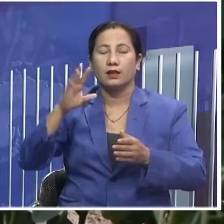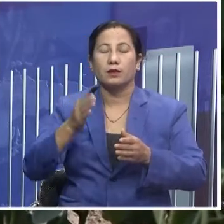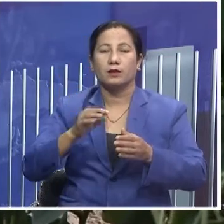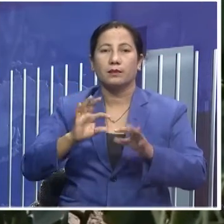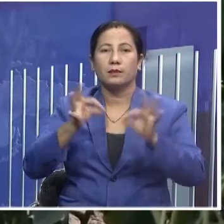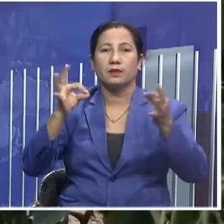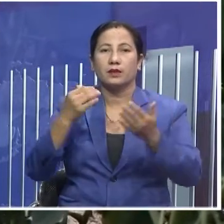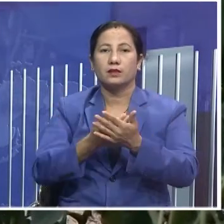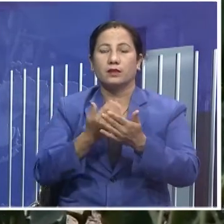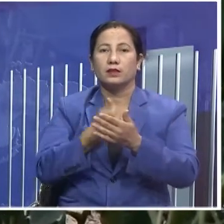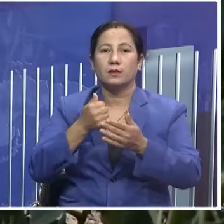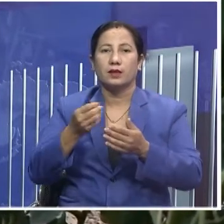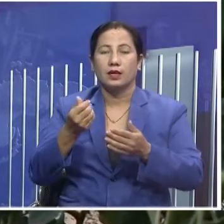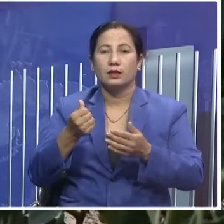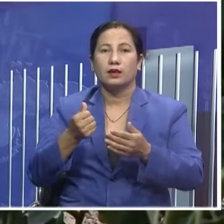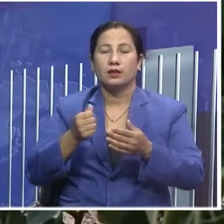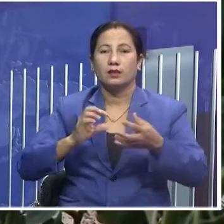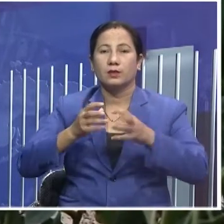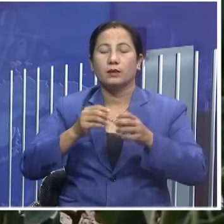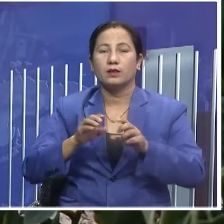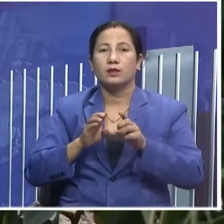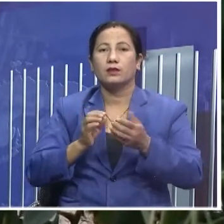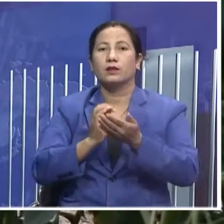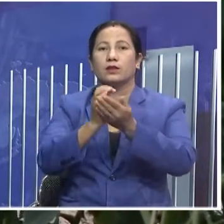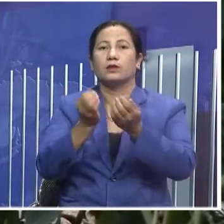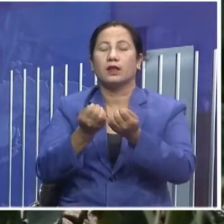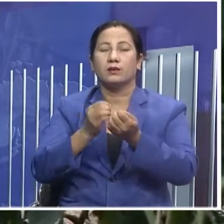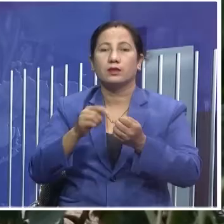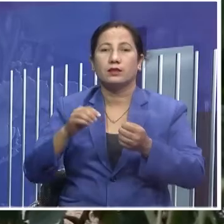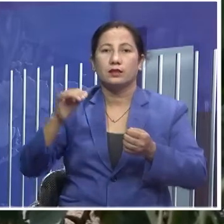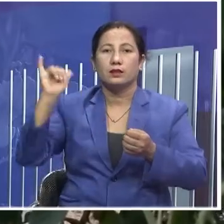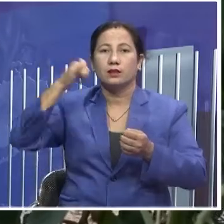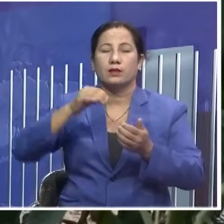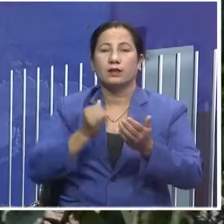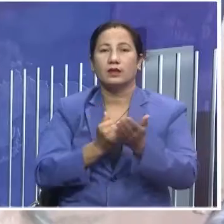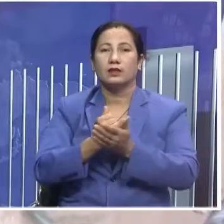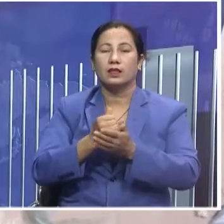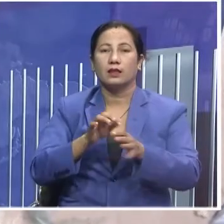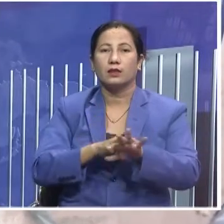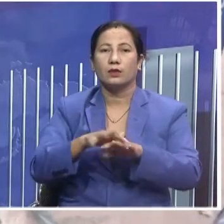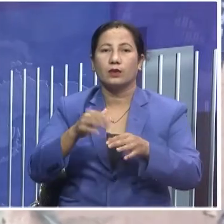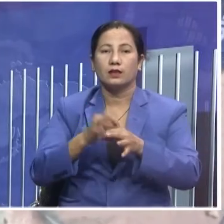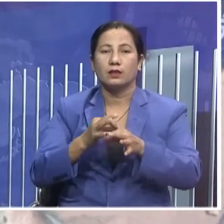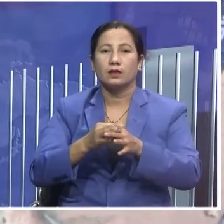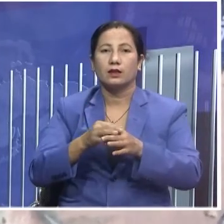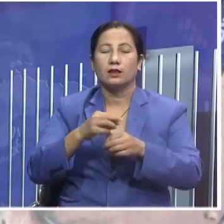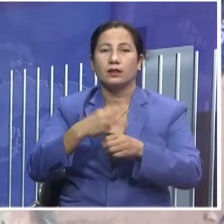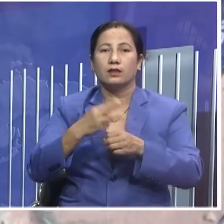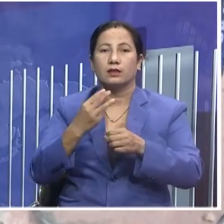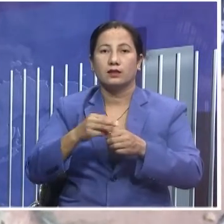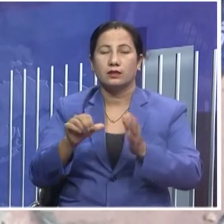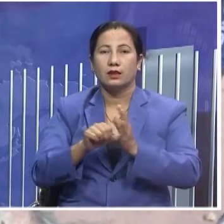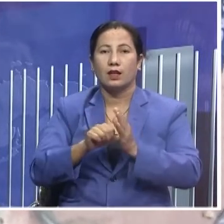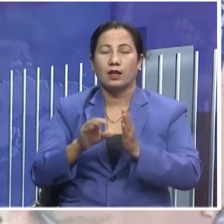सरकारी संस्थाबाट आर्थिकका साथै प्राविधिक सहयोग पाउन थालेपछि डडेलधुराका किसानहरूले व्यावसायिक रूपमै तरकारी उत्पादन गर्न थालेपछि